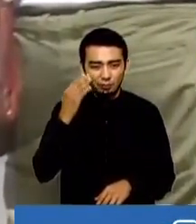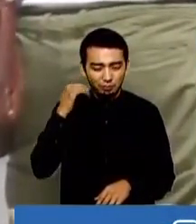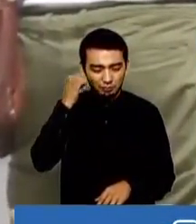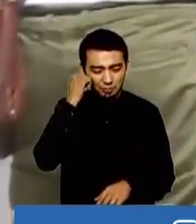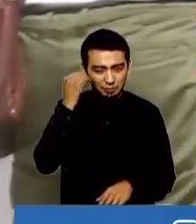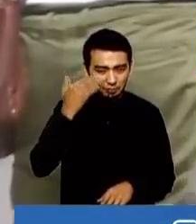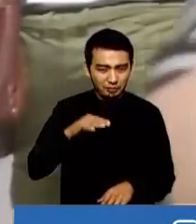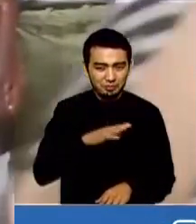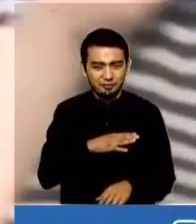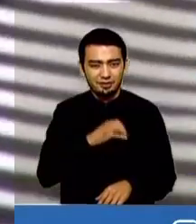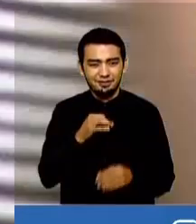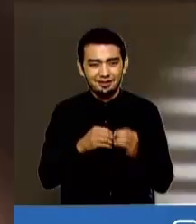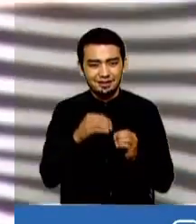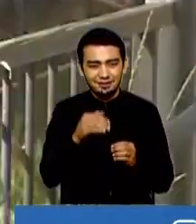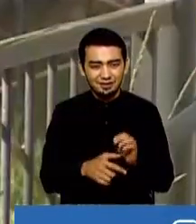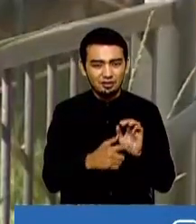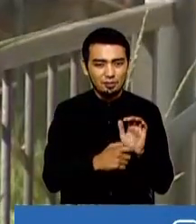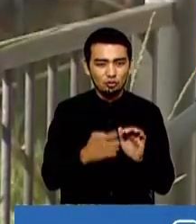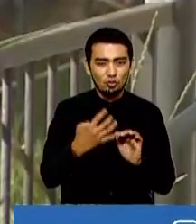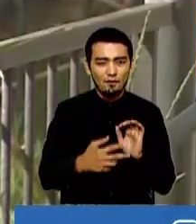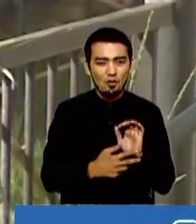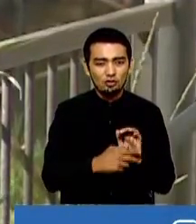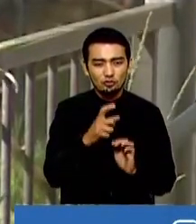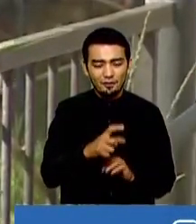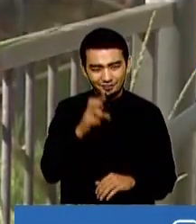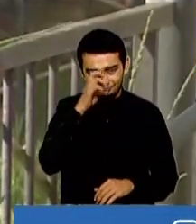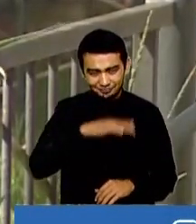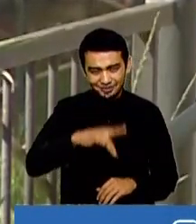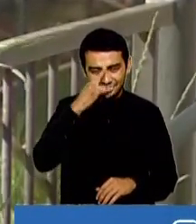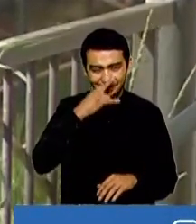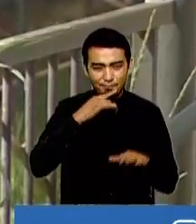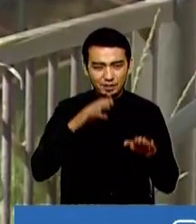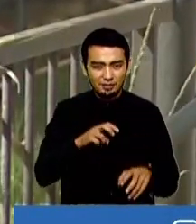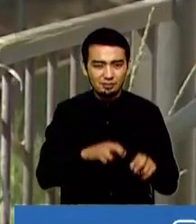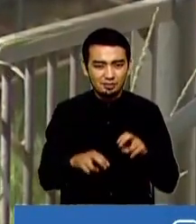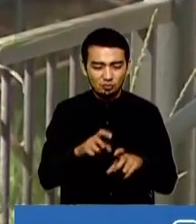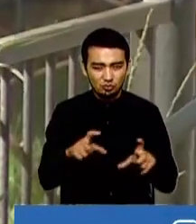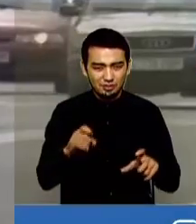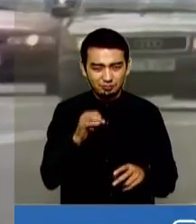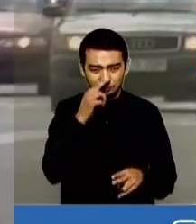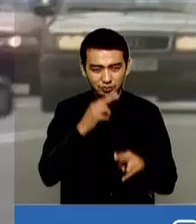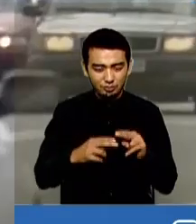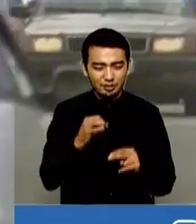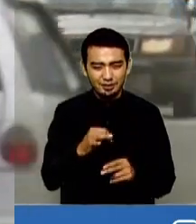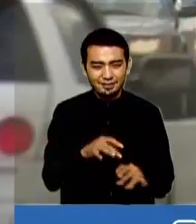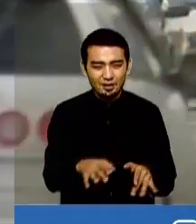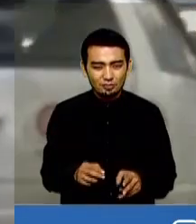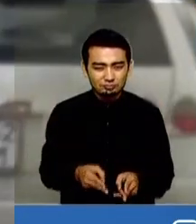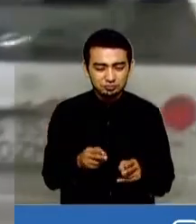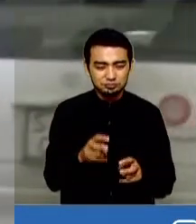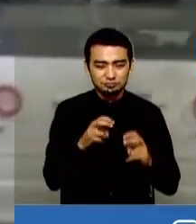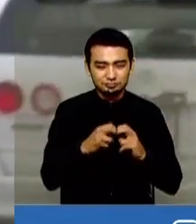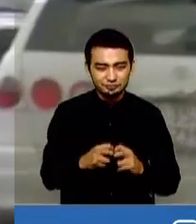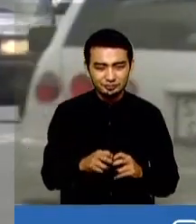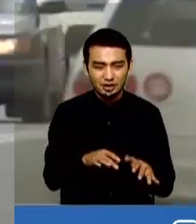розыске значится 10 748 человек. Как отметили специалисты, существует и другая категория дел – уголовно-розыскная.